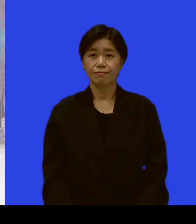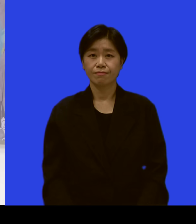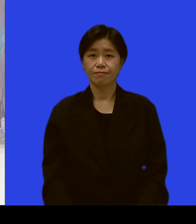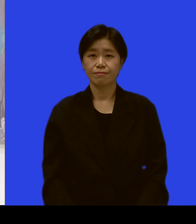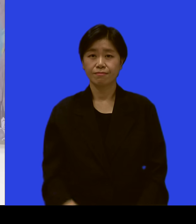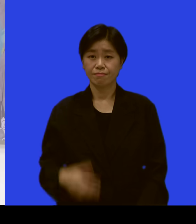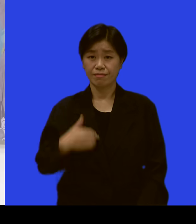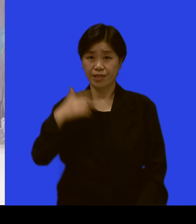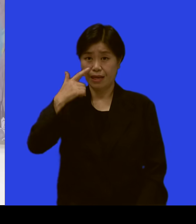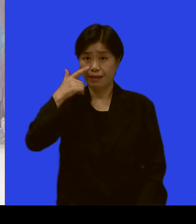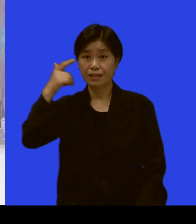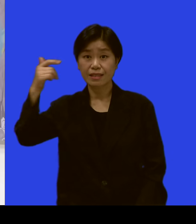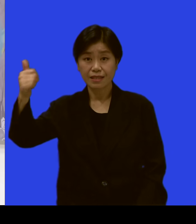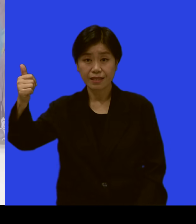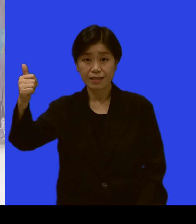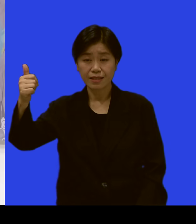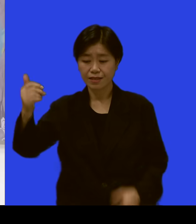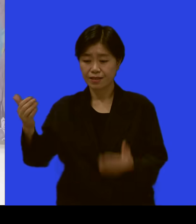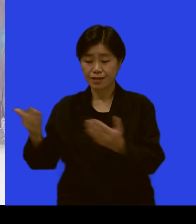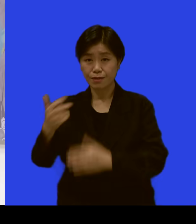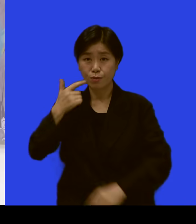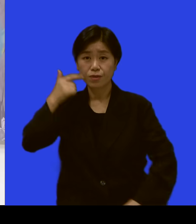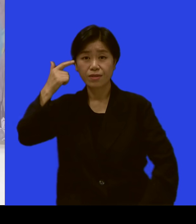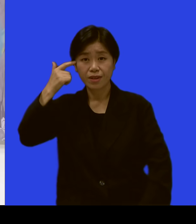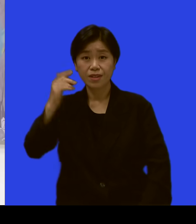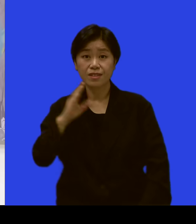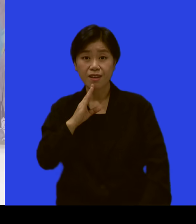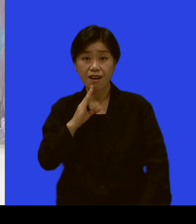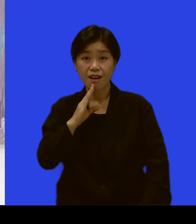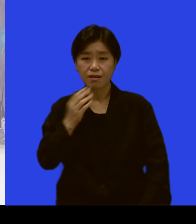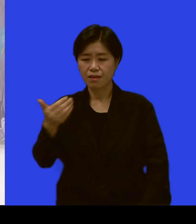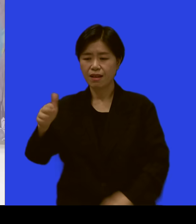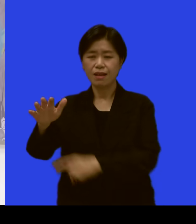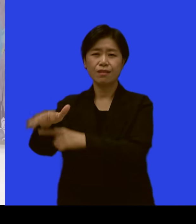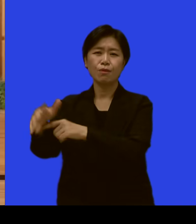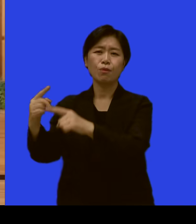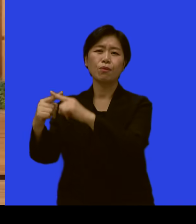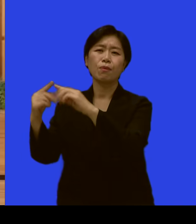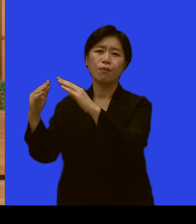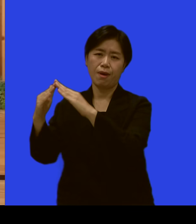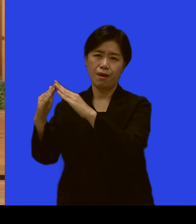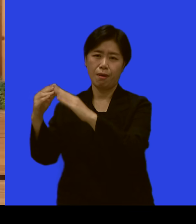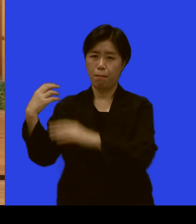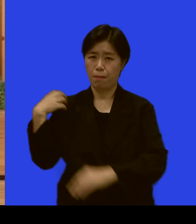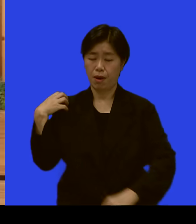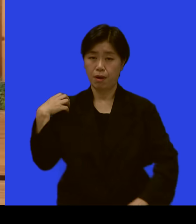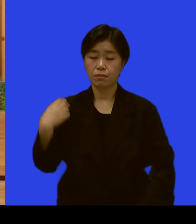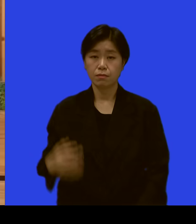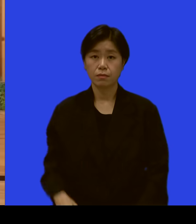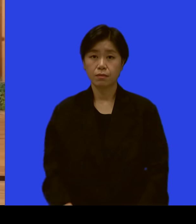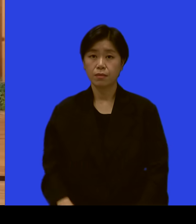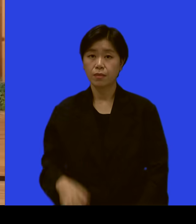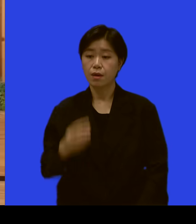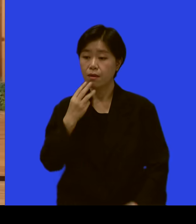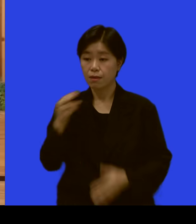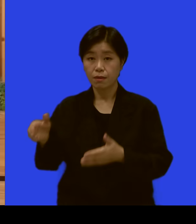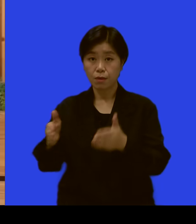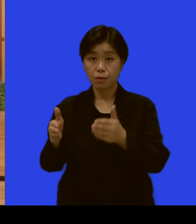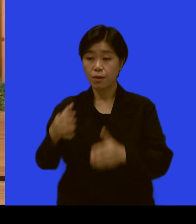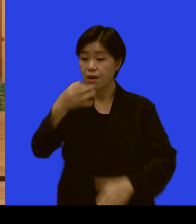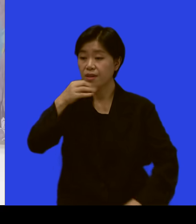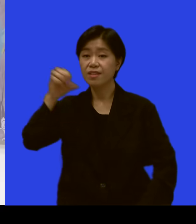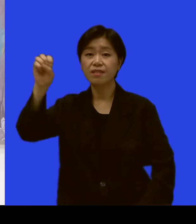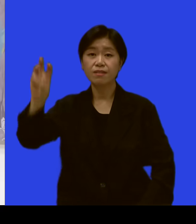제 아버지가 이제 예. 목사님이신데 네네. 시골 교회에 있는 목사님이셨어요. 어디죠? 경기도 이천에